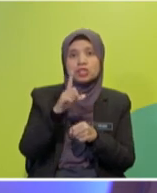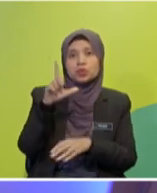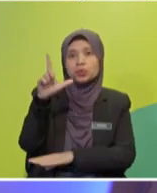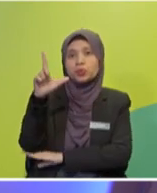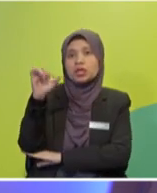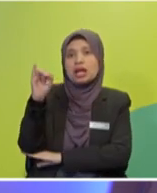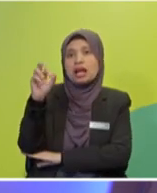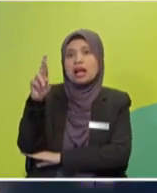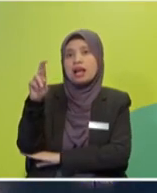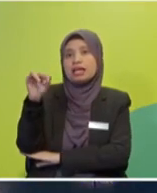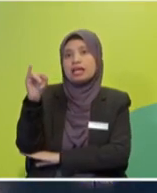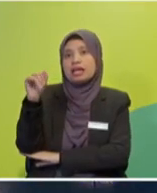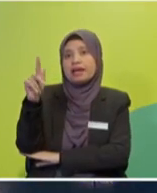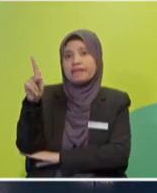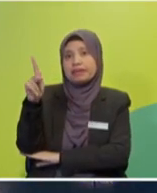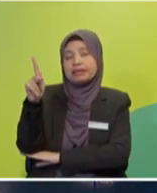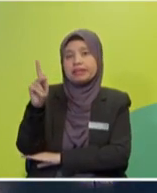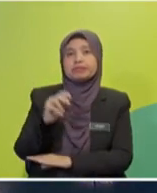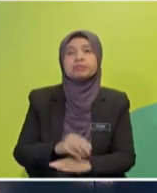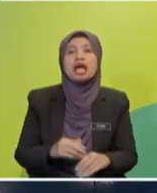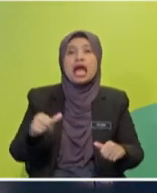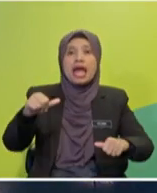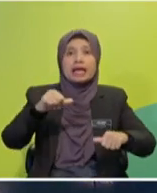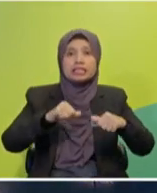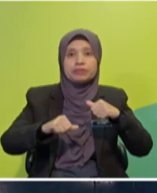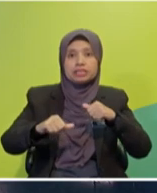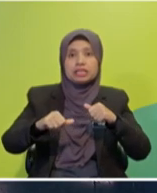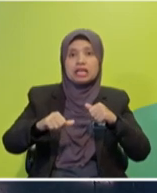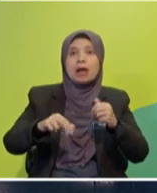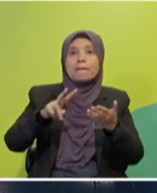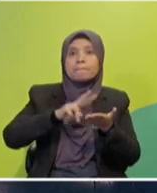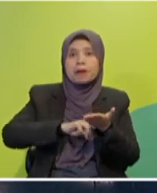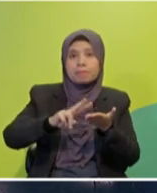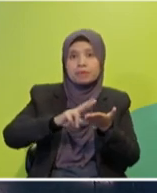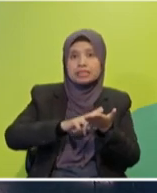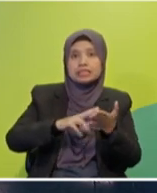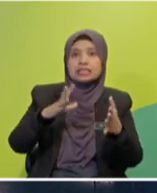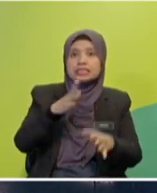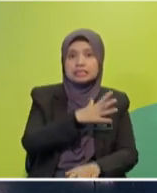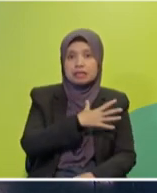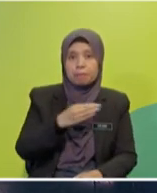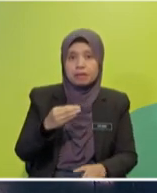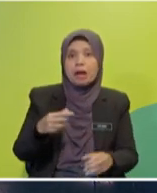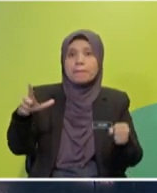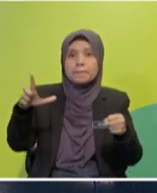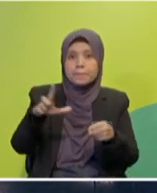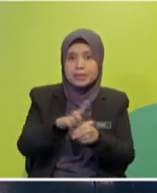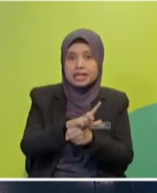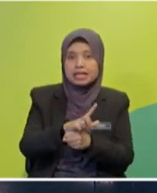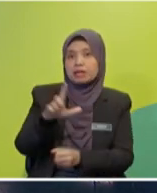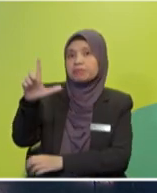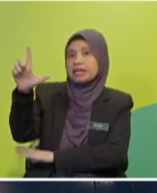ni. Alhamdulillah. Itulah dia aktiviti membaca sambil melengkapkan lirik